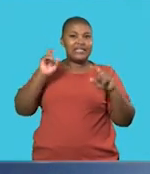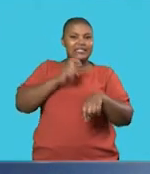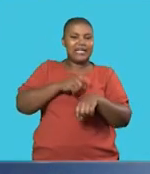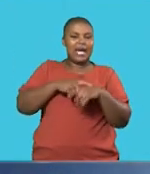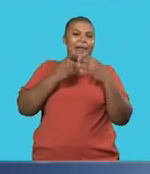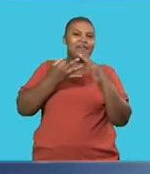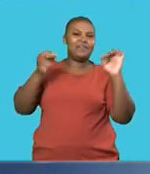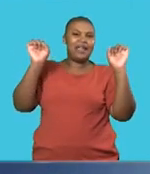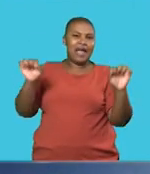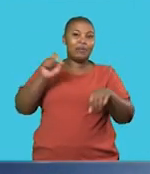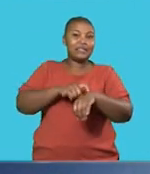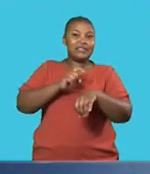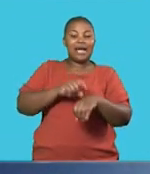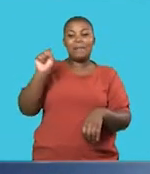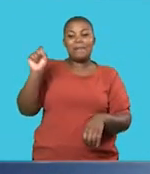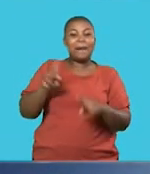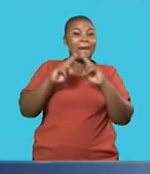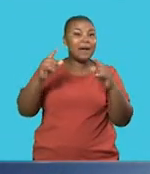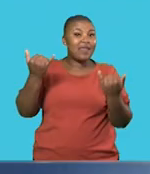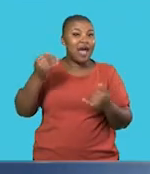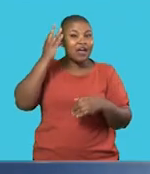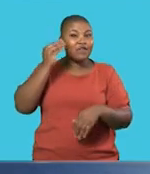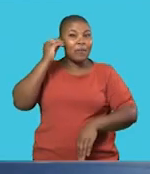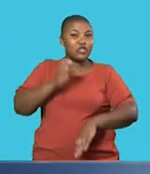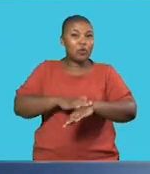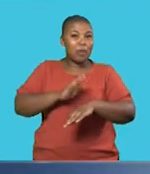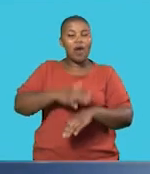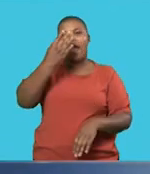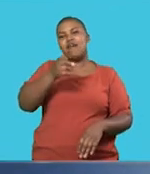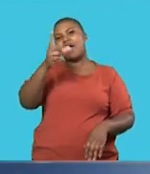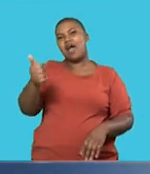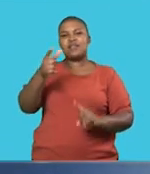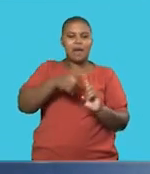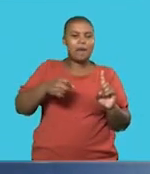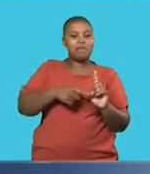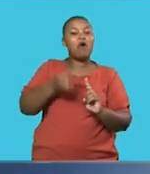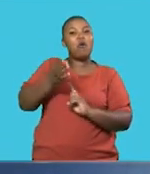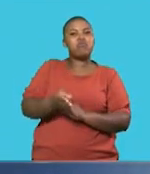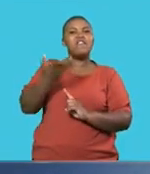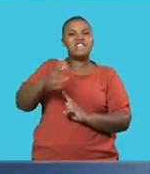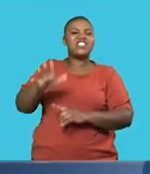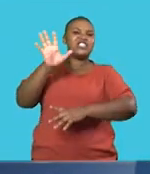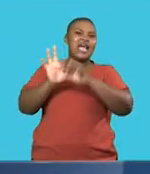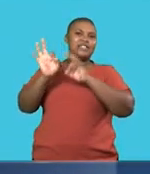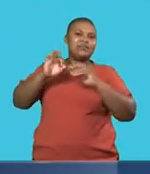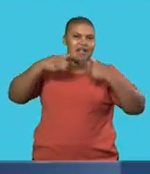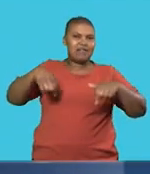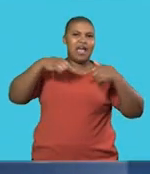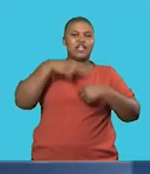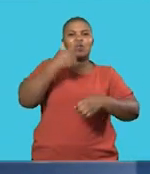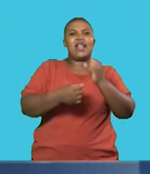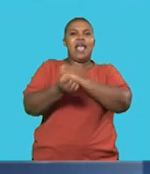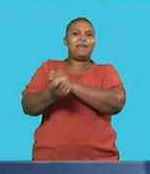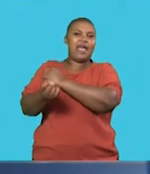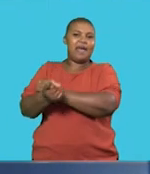babo ngalezi zikhathi. Kodwa ke ukuthola kabanzi ngalokho ukhona ke umunye wabahlali siye sakhulumisana naye azele ukuthi ngempela bekwenzakalani